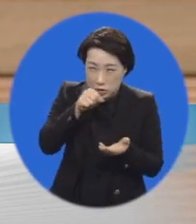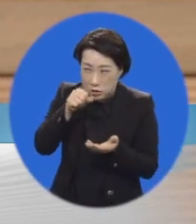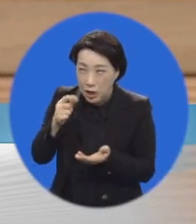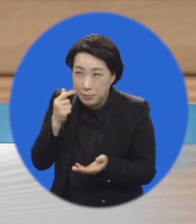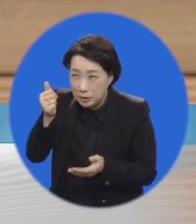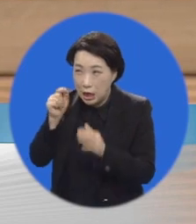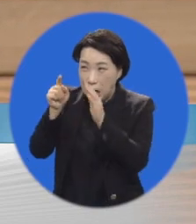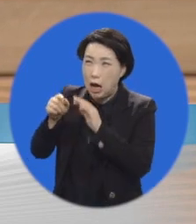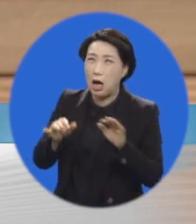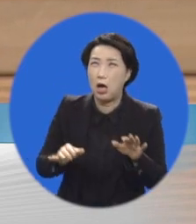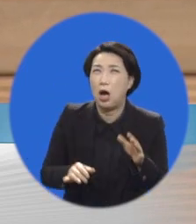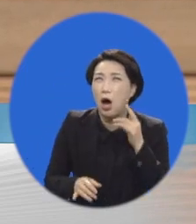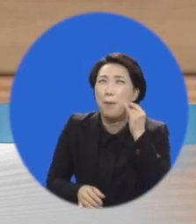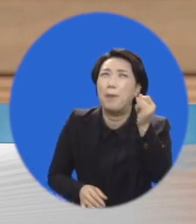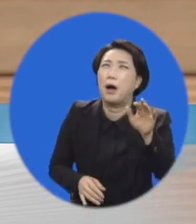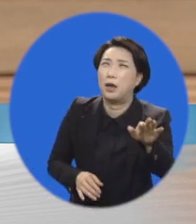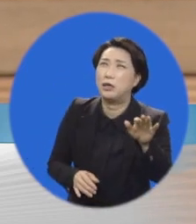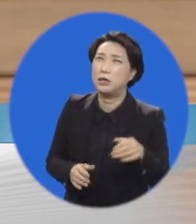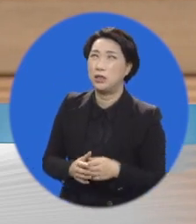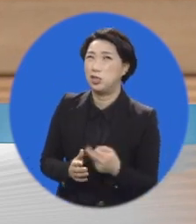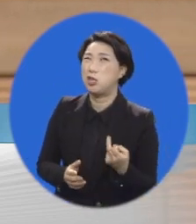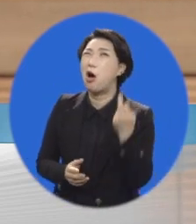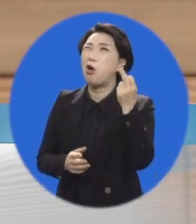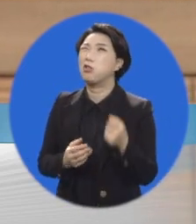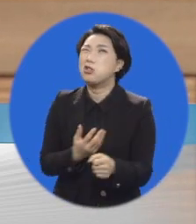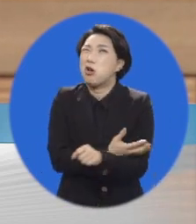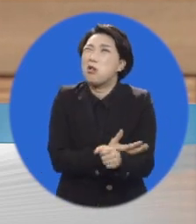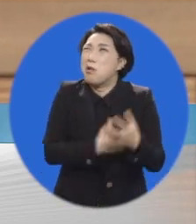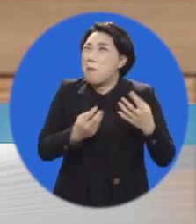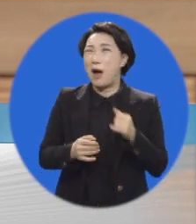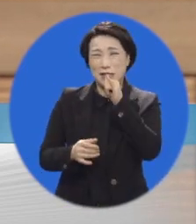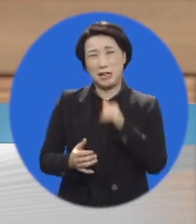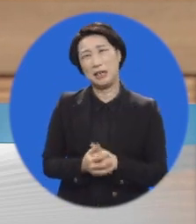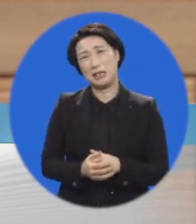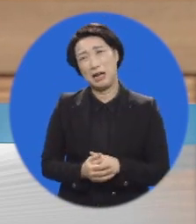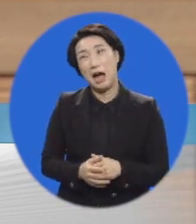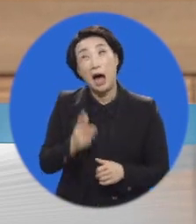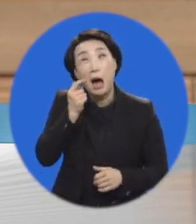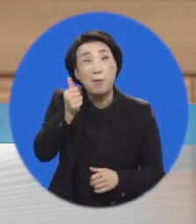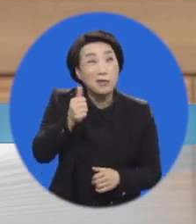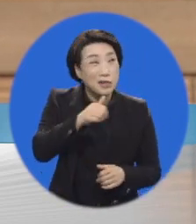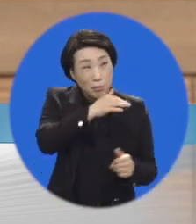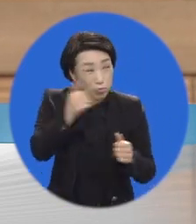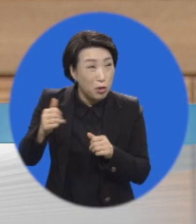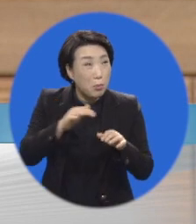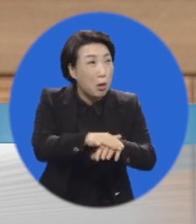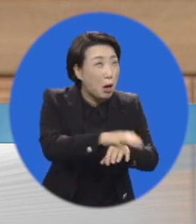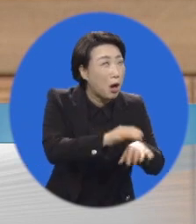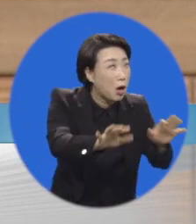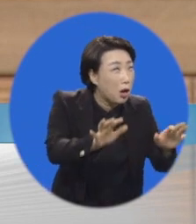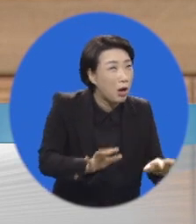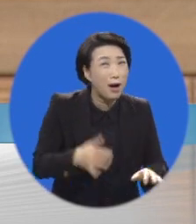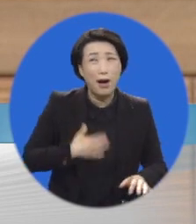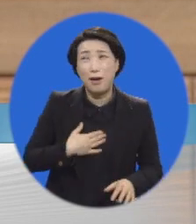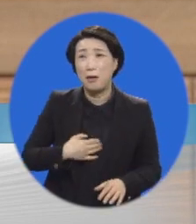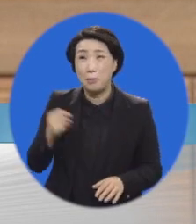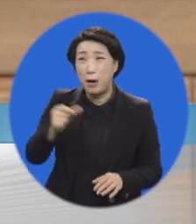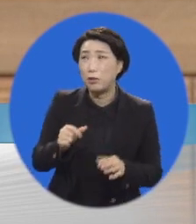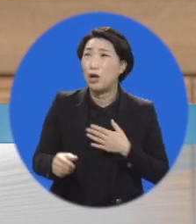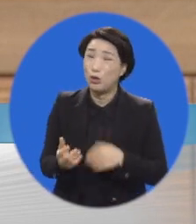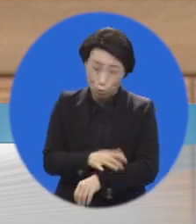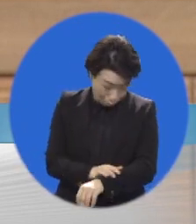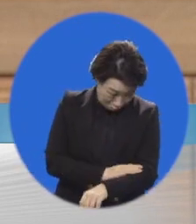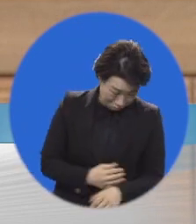가면서 엄마 왜? 형은 털이 이렇게 나가지고 아버지가 만져보자면 금방 하는데 나는 털이